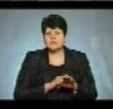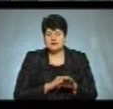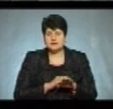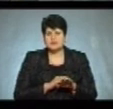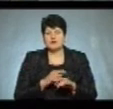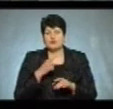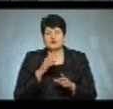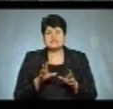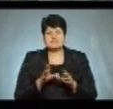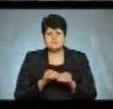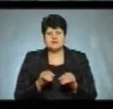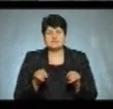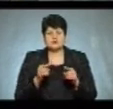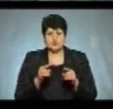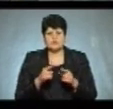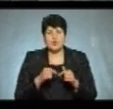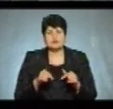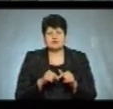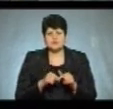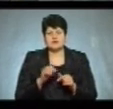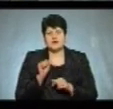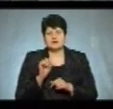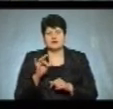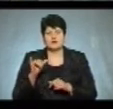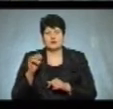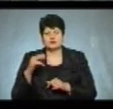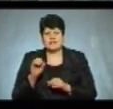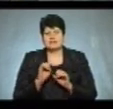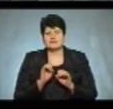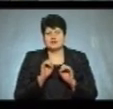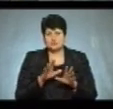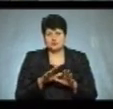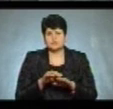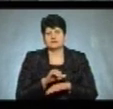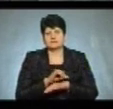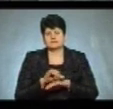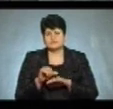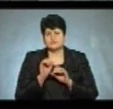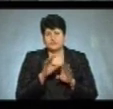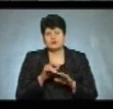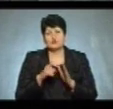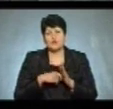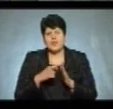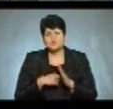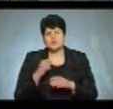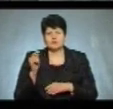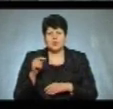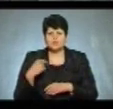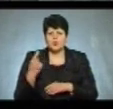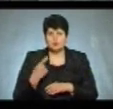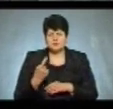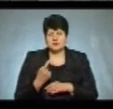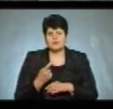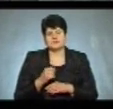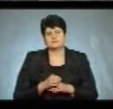словами співзасновниці організації Анни Рудої, їх передадуть на передову в Донецьку та Луганську області.